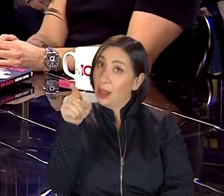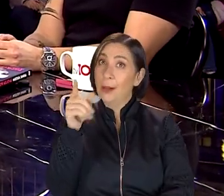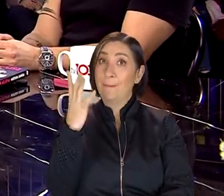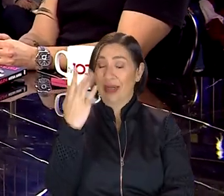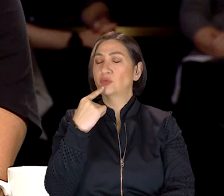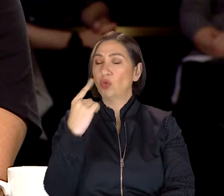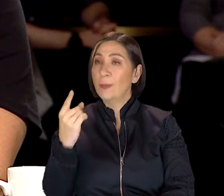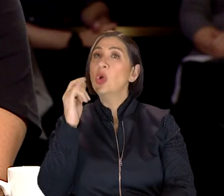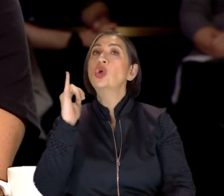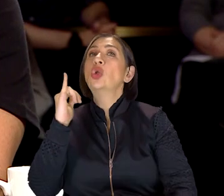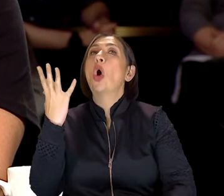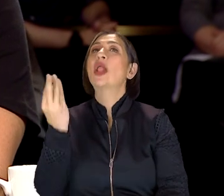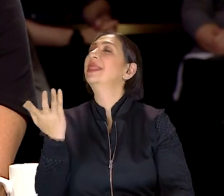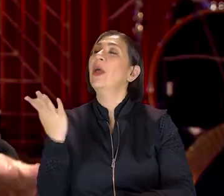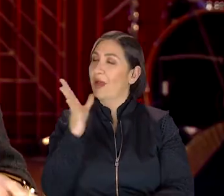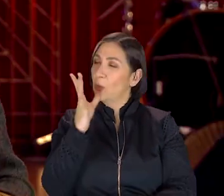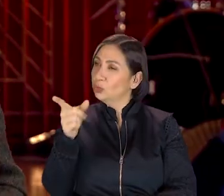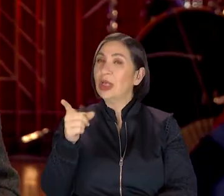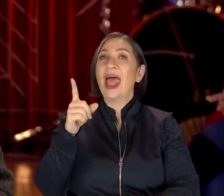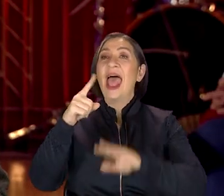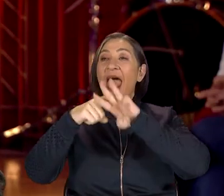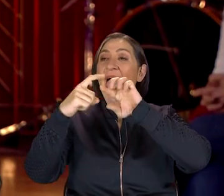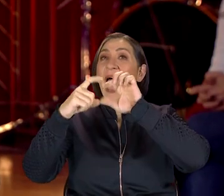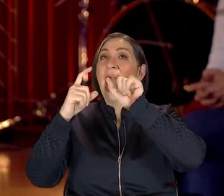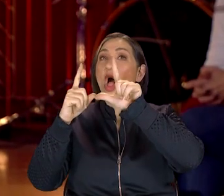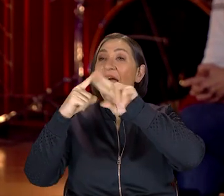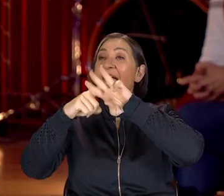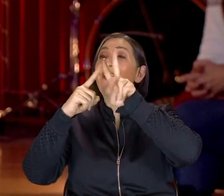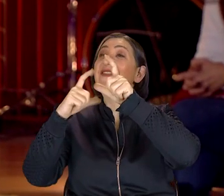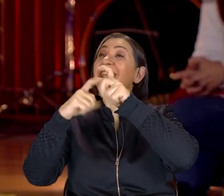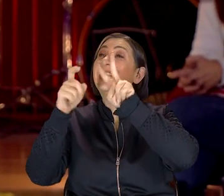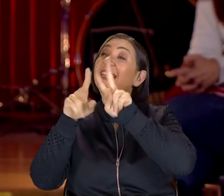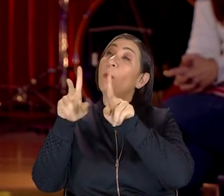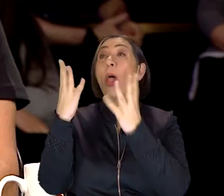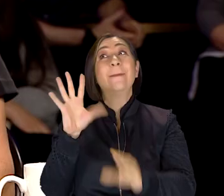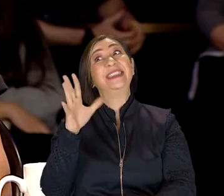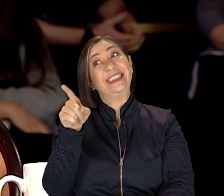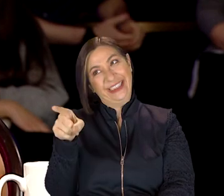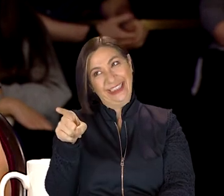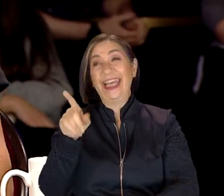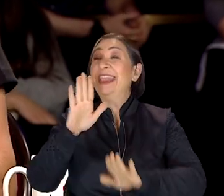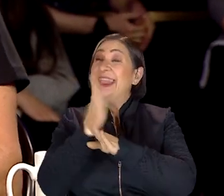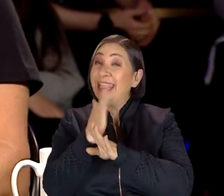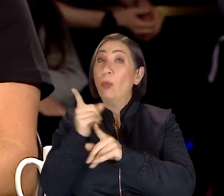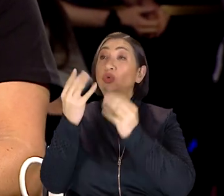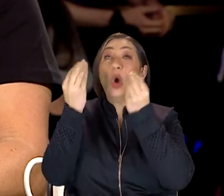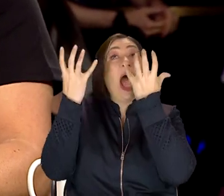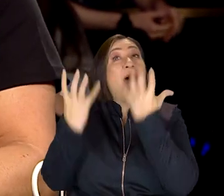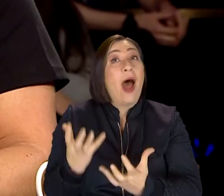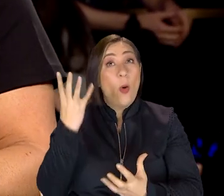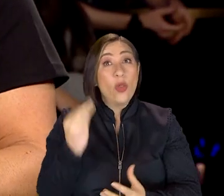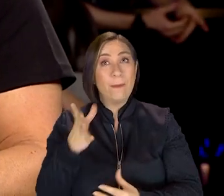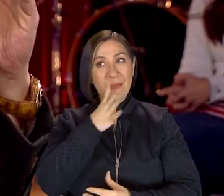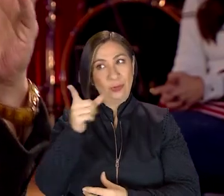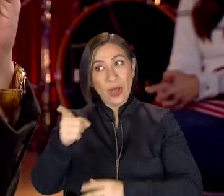bak söyleyeyim. Kötü olan şu olur. Erol Evgin'e dönebilirsin. Bu çok ağır olur. Erol